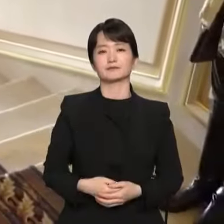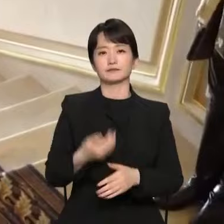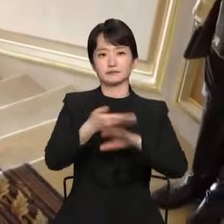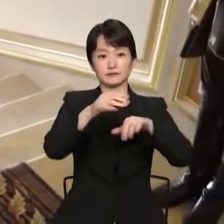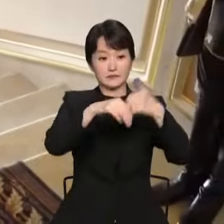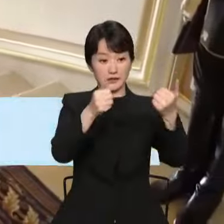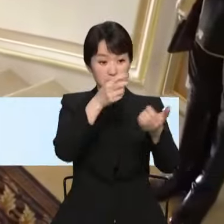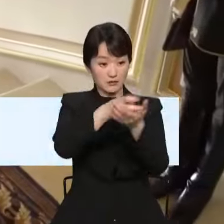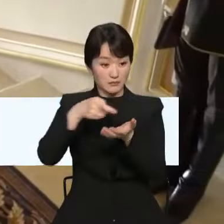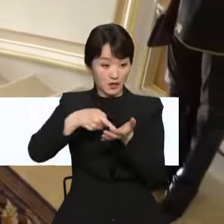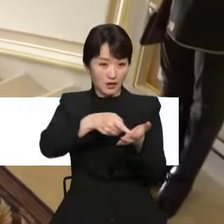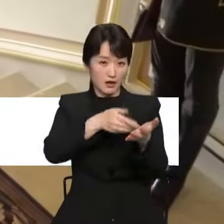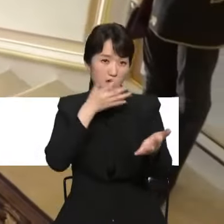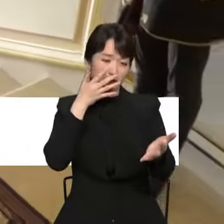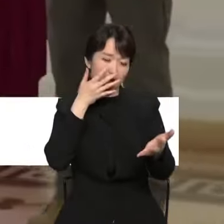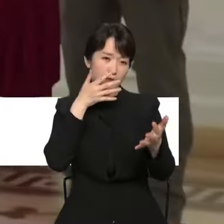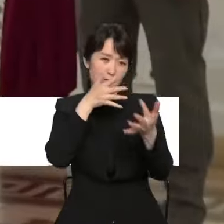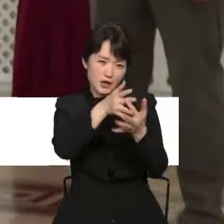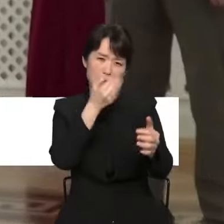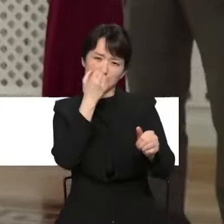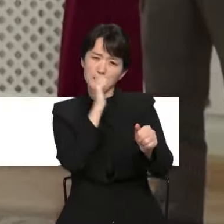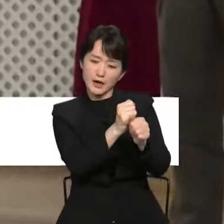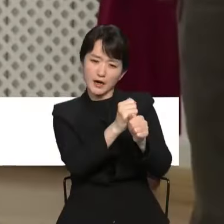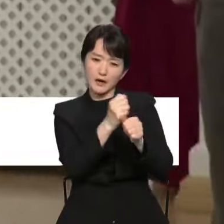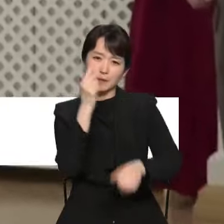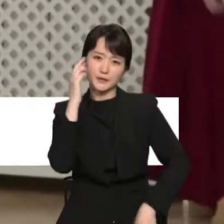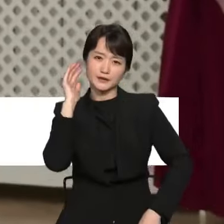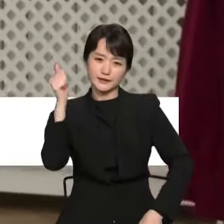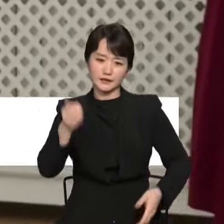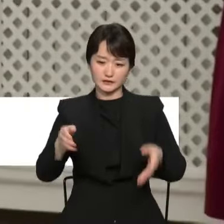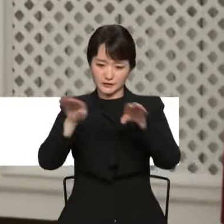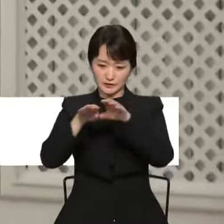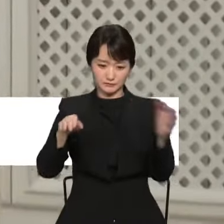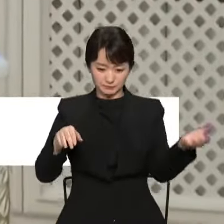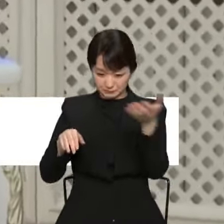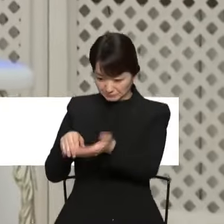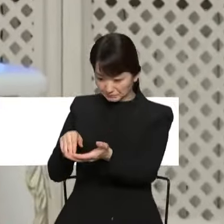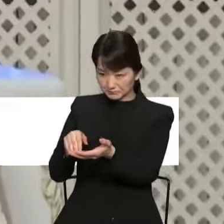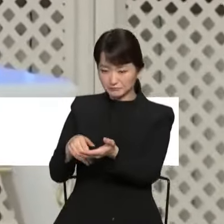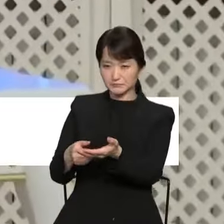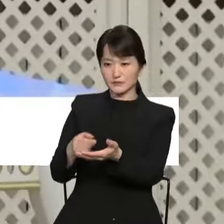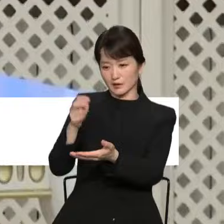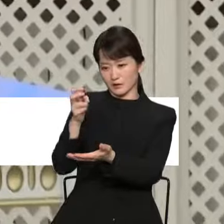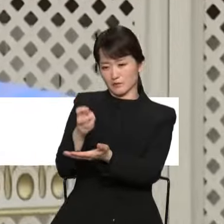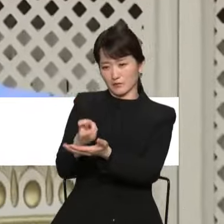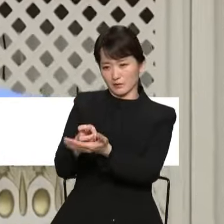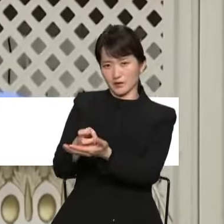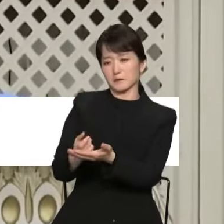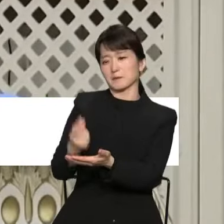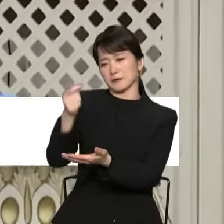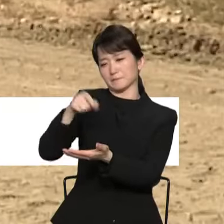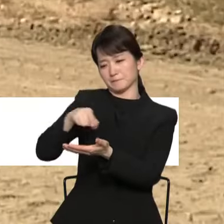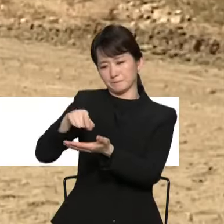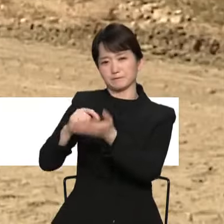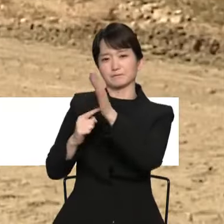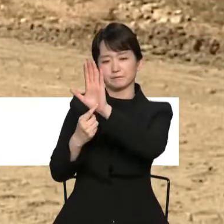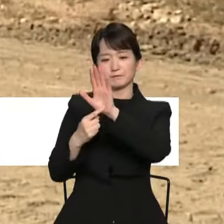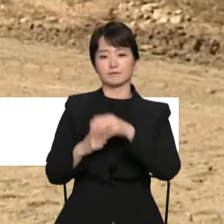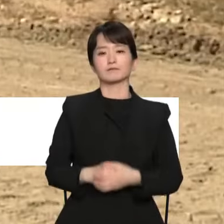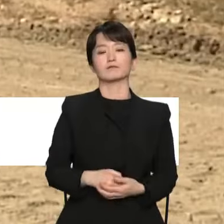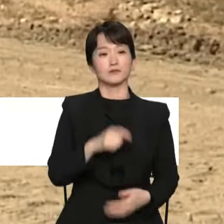상원에서도 통과가 유력한데 바이든 대통령은 자신의 책상에 올라오자마자 법안에 서명하겠다는 뜻을 밝혔습니다.